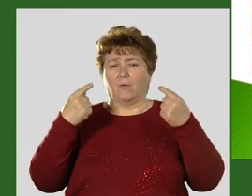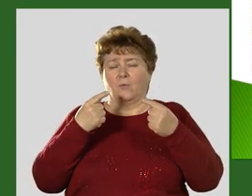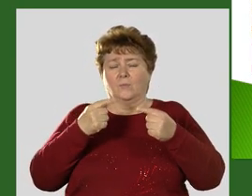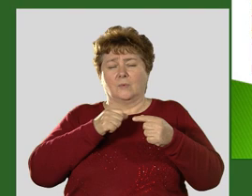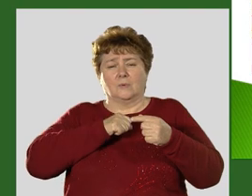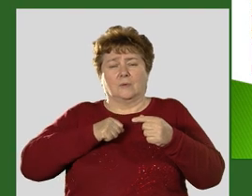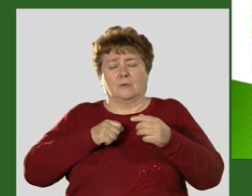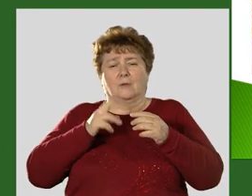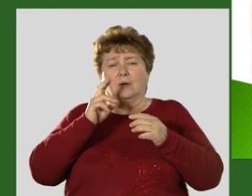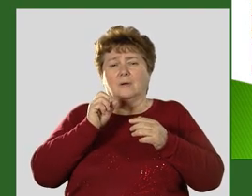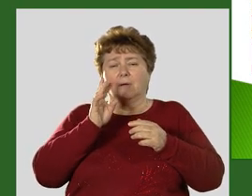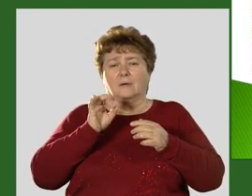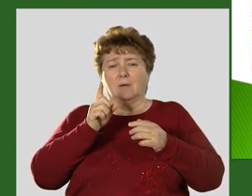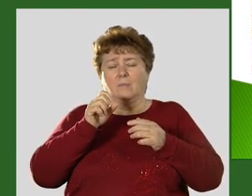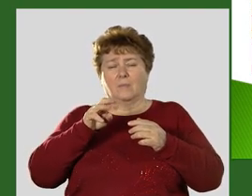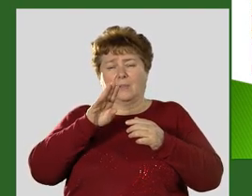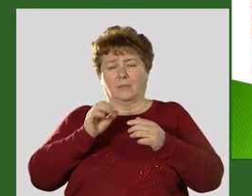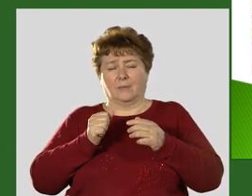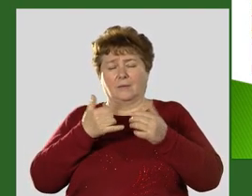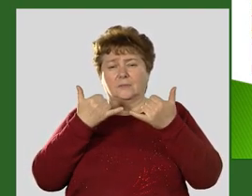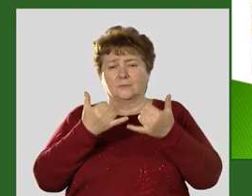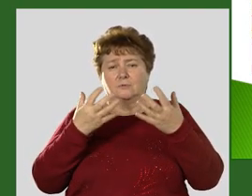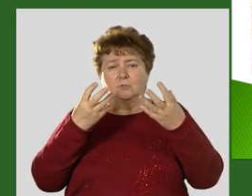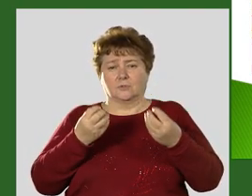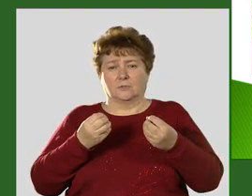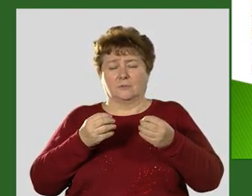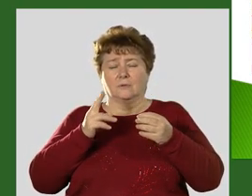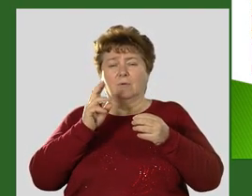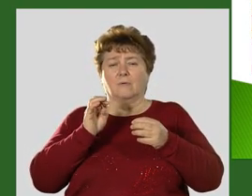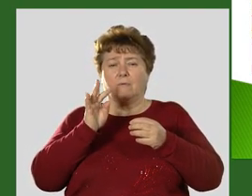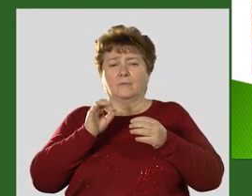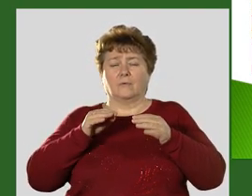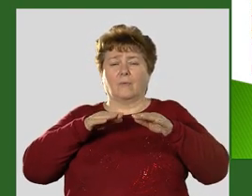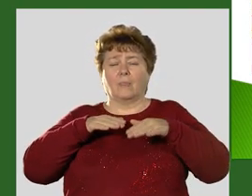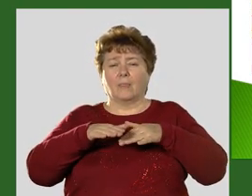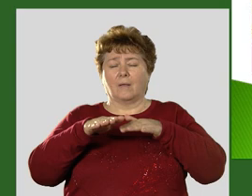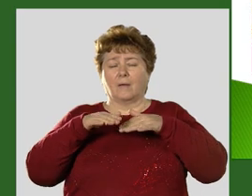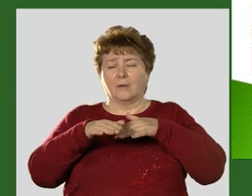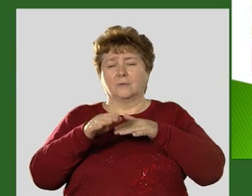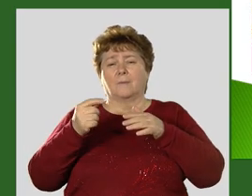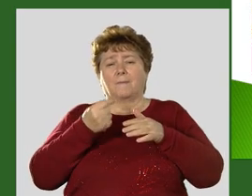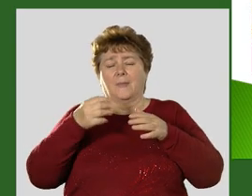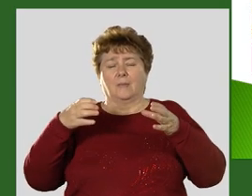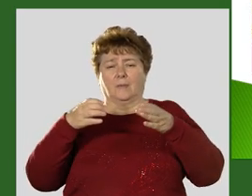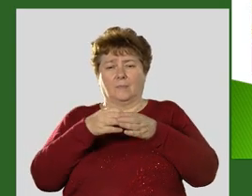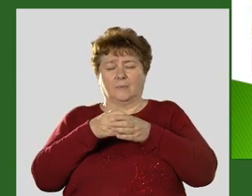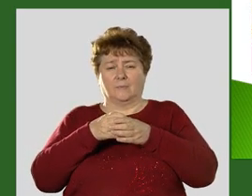из них было в Карабалте. На сегодняшний день ковроткачеством заняты мелкие